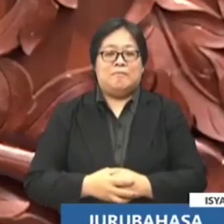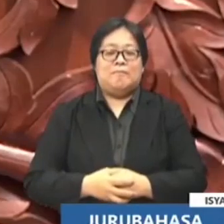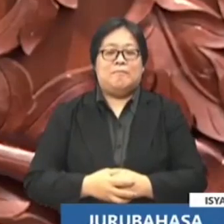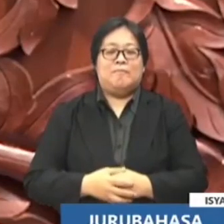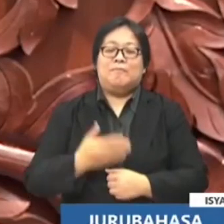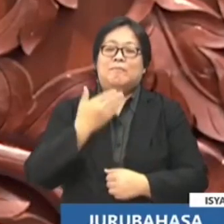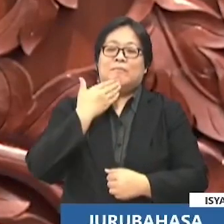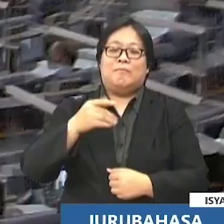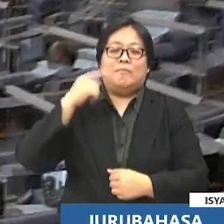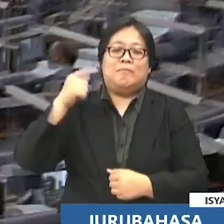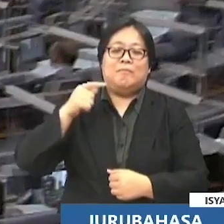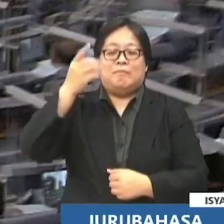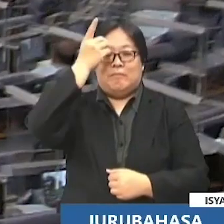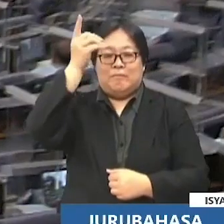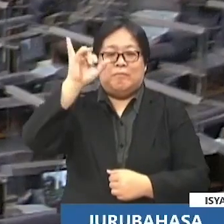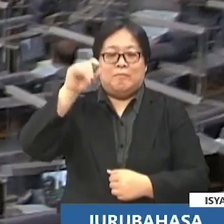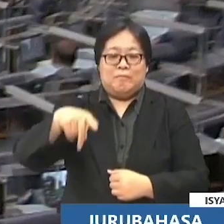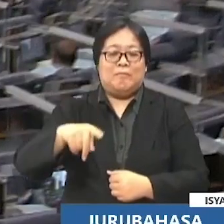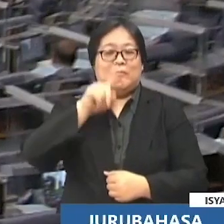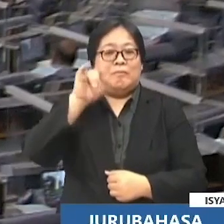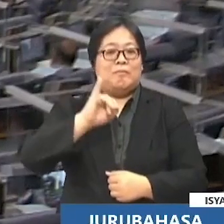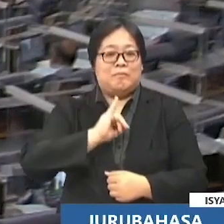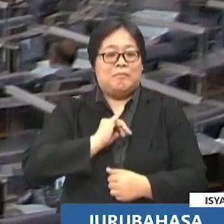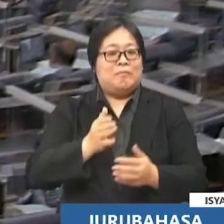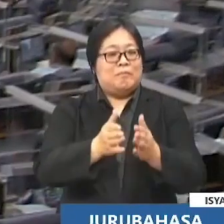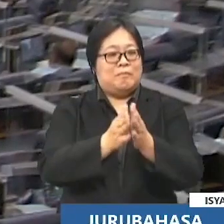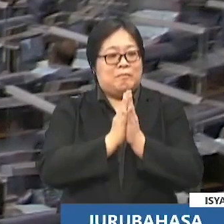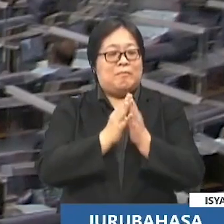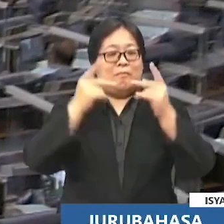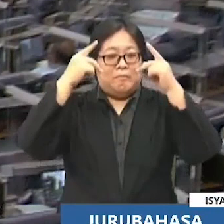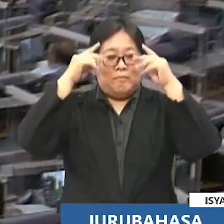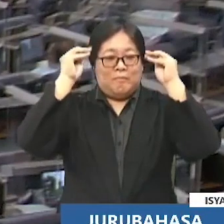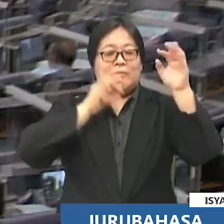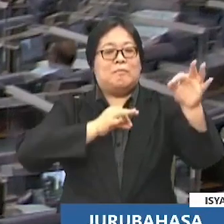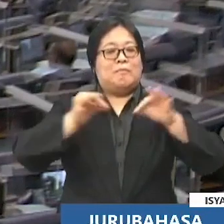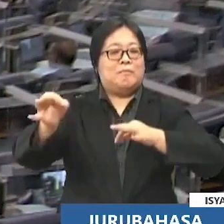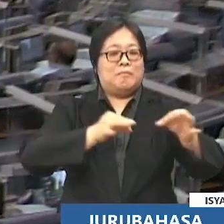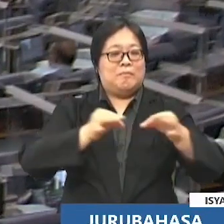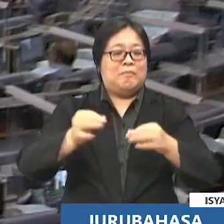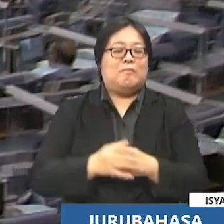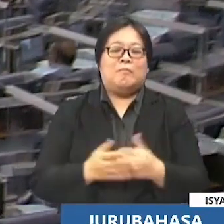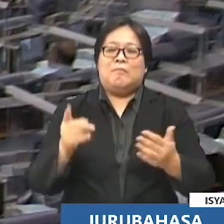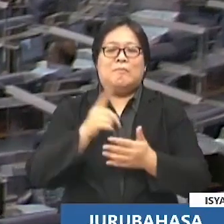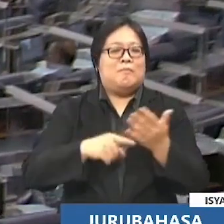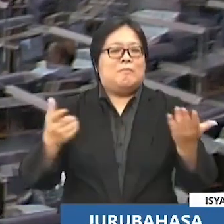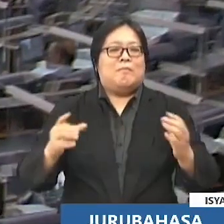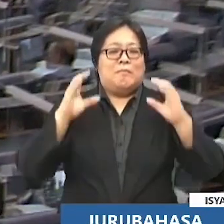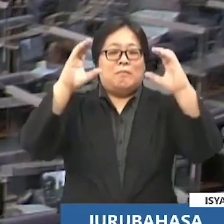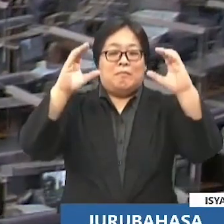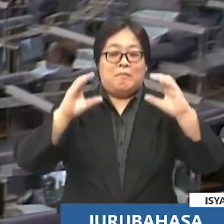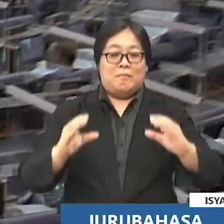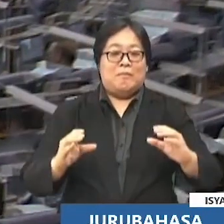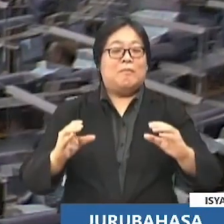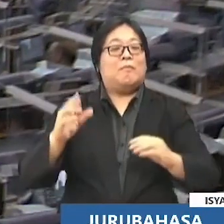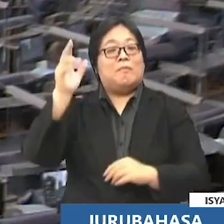Hai terima kasih tadi yang tidur Tolong saya minta Perdana Menteri menyatakan Apakah adik cadangan